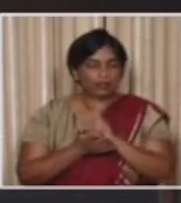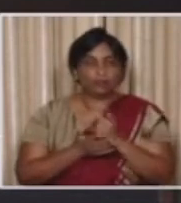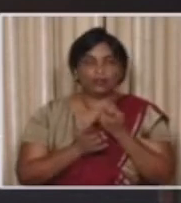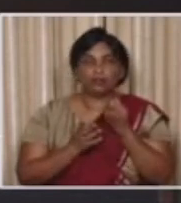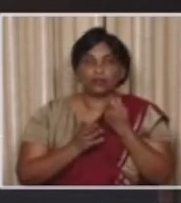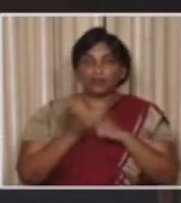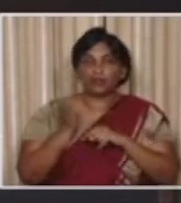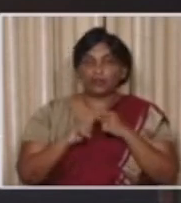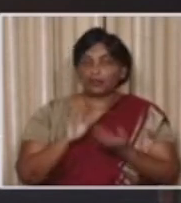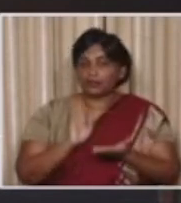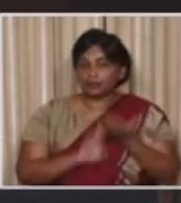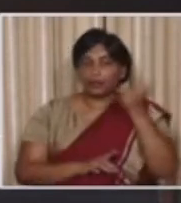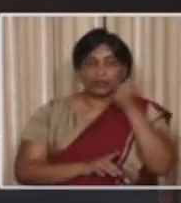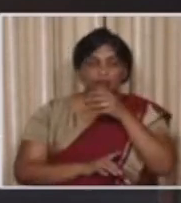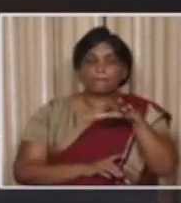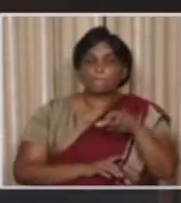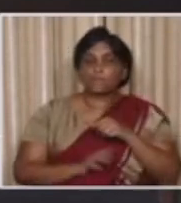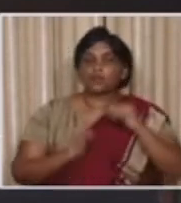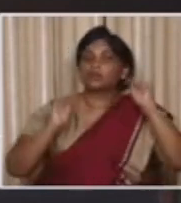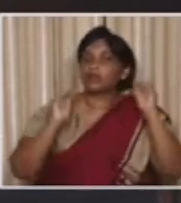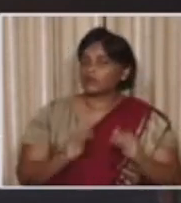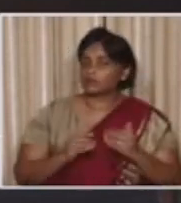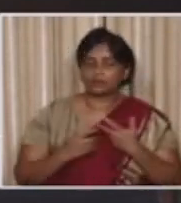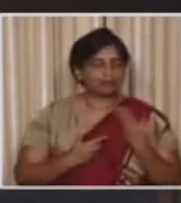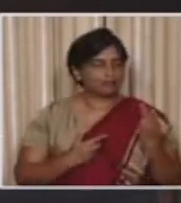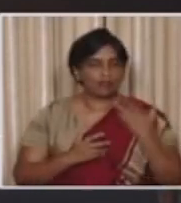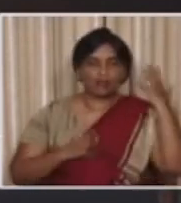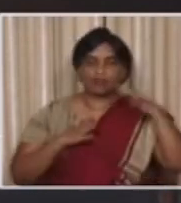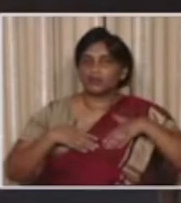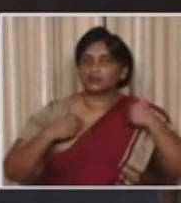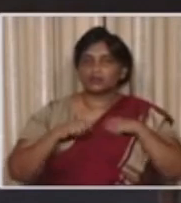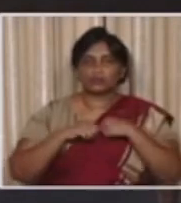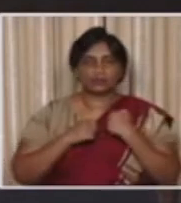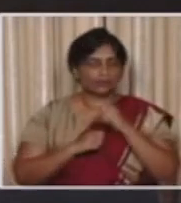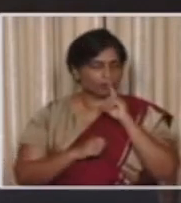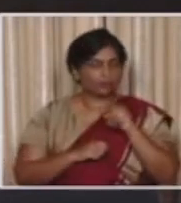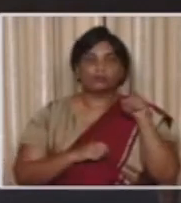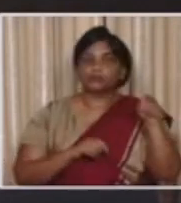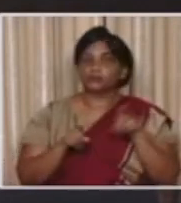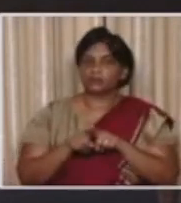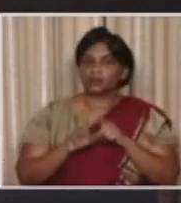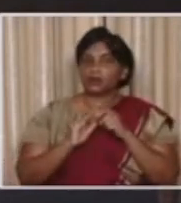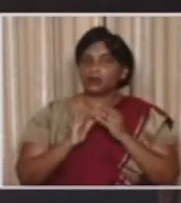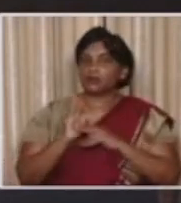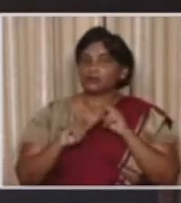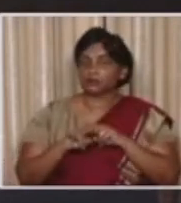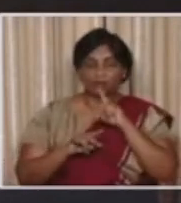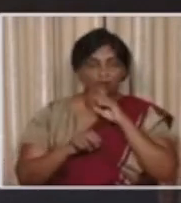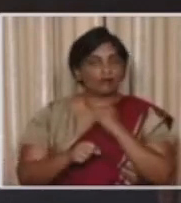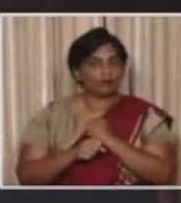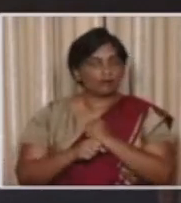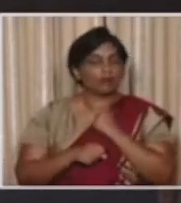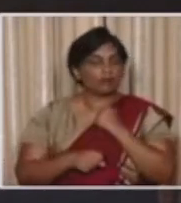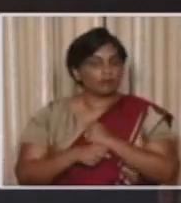බදු වැඩි කිරීම තුලින් මත්පැන් භාවිතය අඩු කරගන්න බැහැ කියලා ලෝක සෞඛ්‍ය සංවිධානය කියනවා. ඒ වගේම IMF එක කියනවා ආණ්ඩුවට